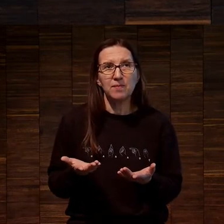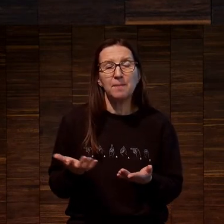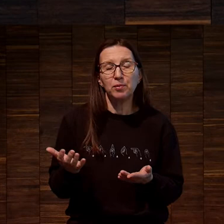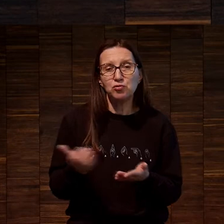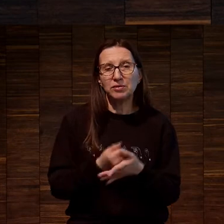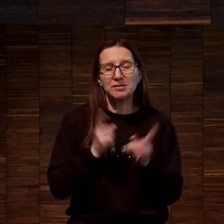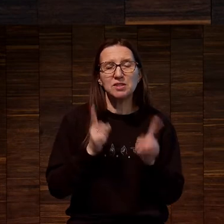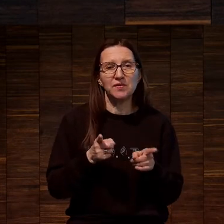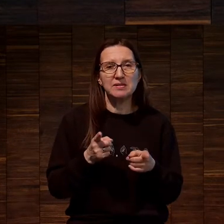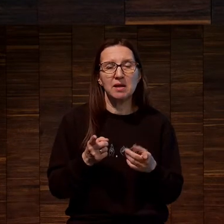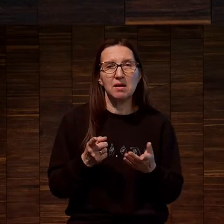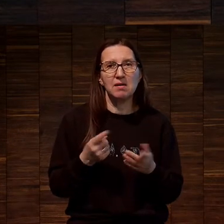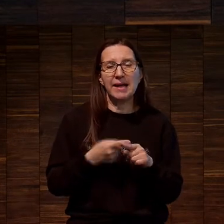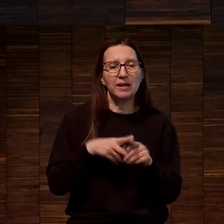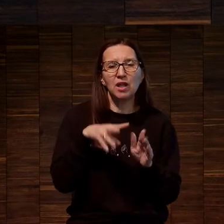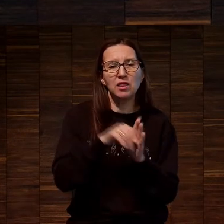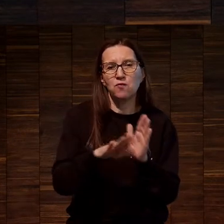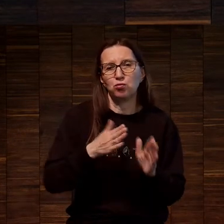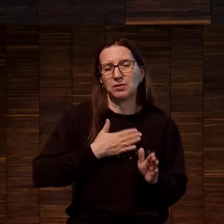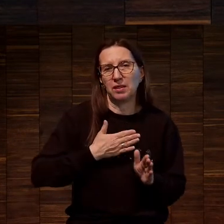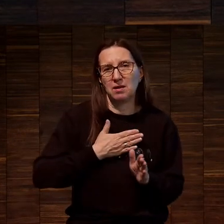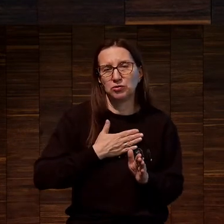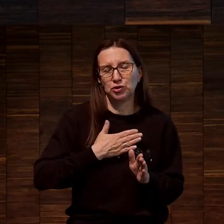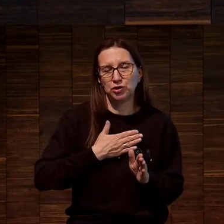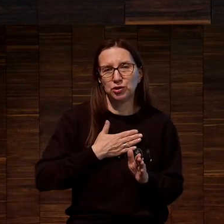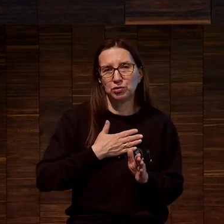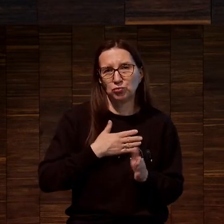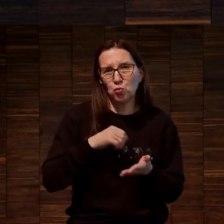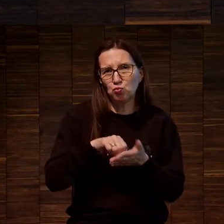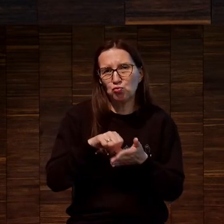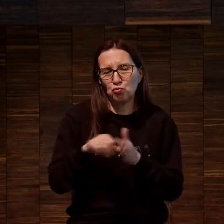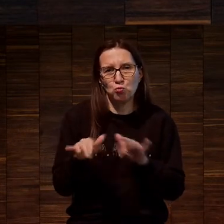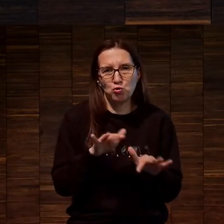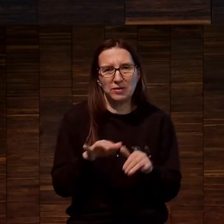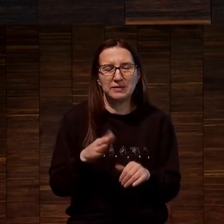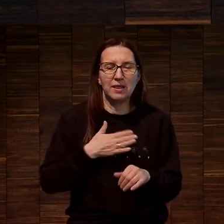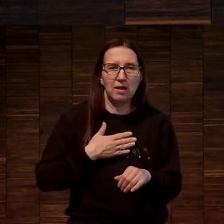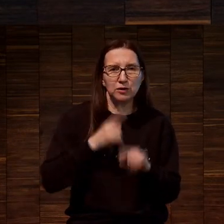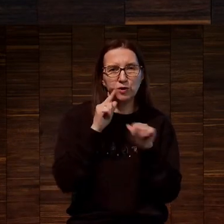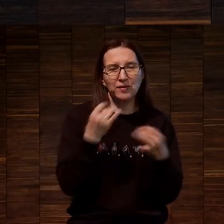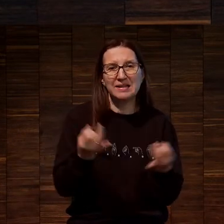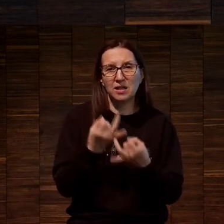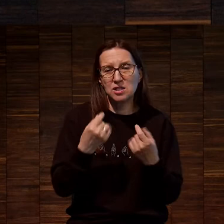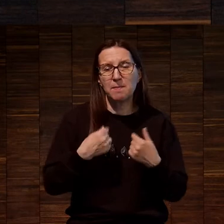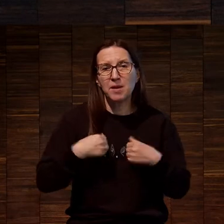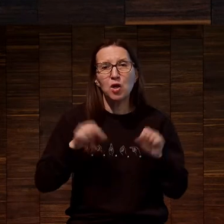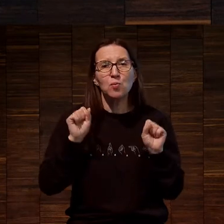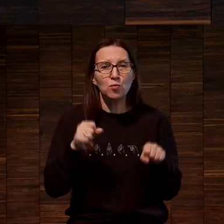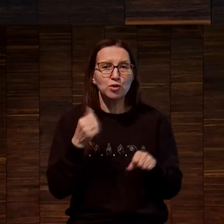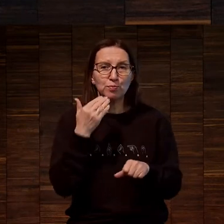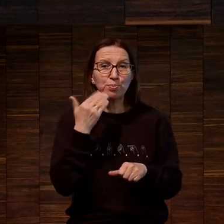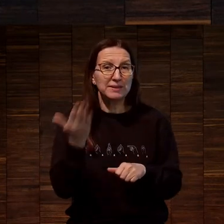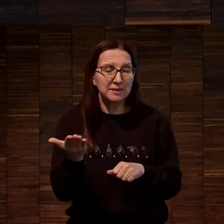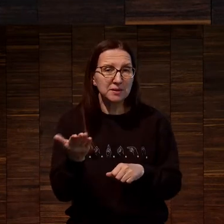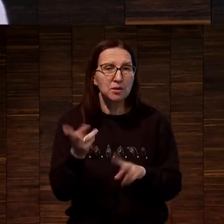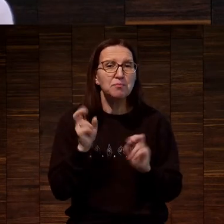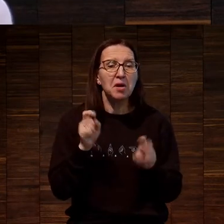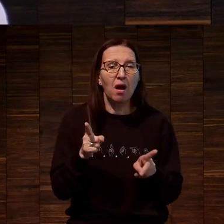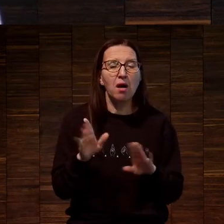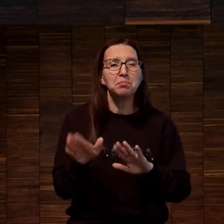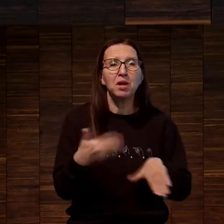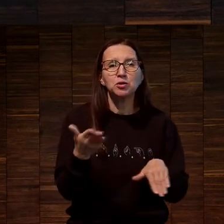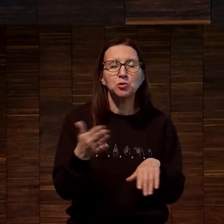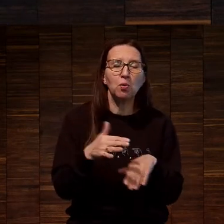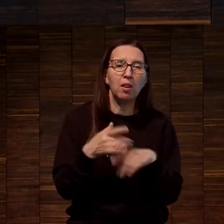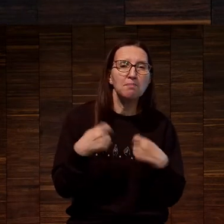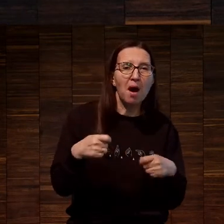выходит за рамки нашего участия и нашего интереса. То есть мы можем спросить, как прошел